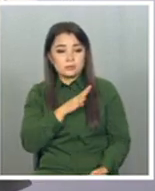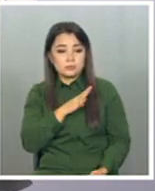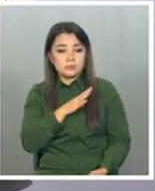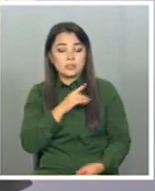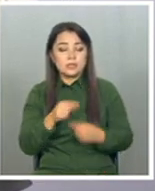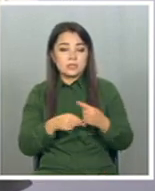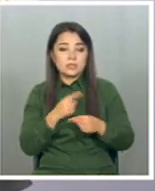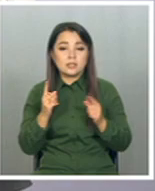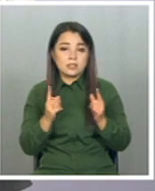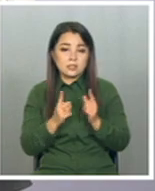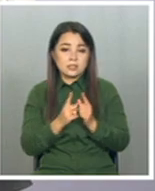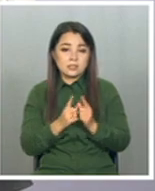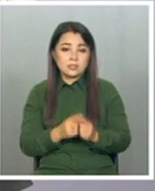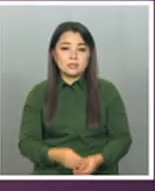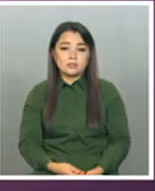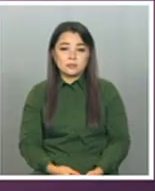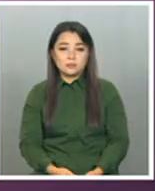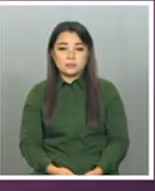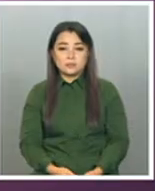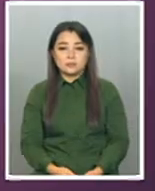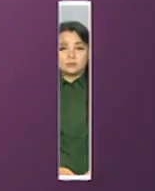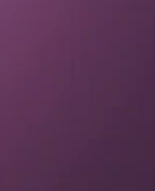Келесі кездескенше, сау болыңыздар!